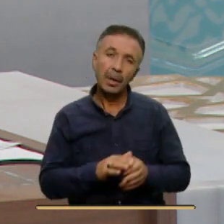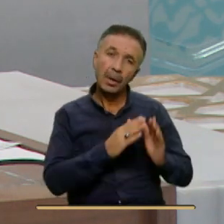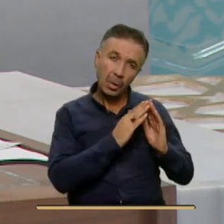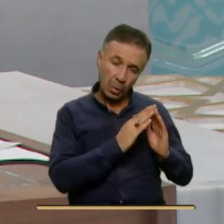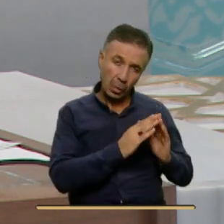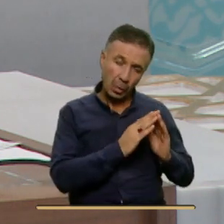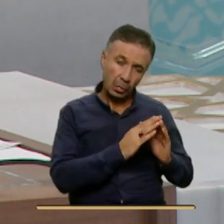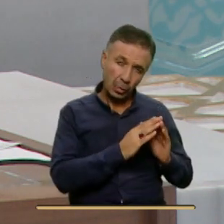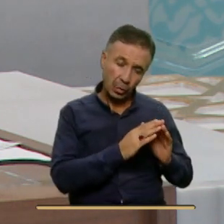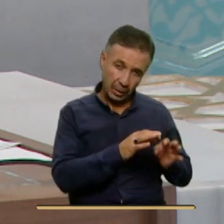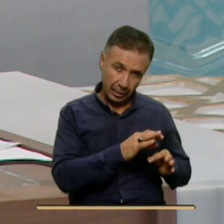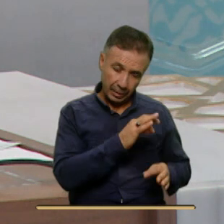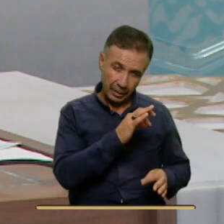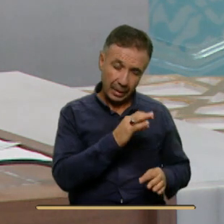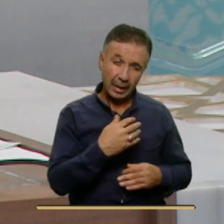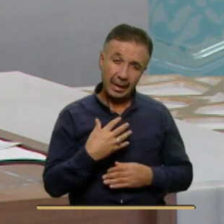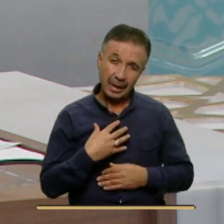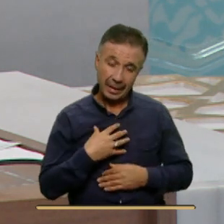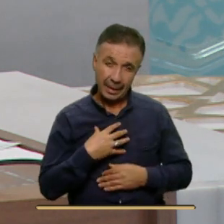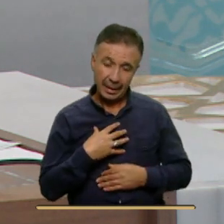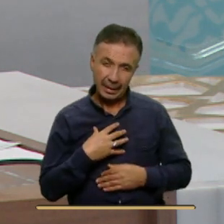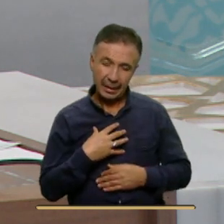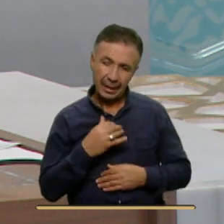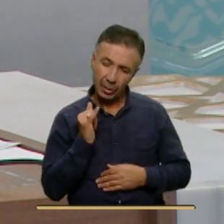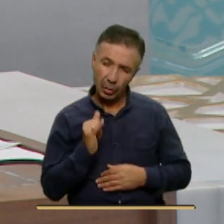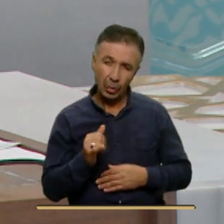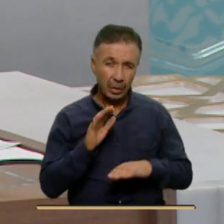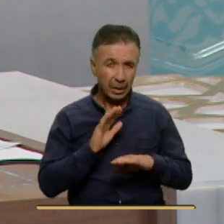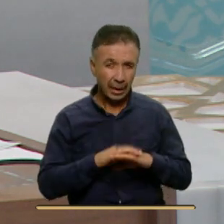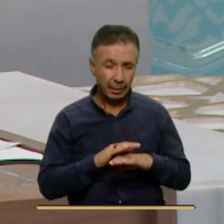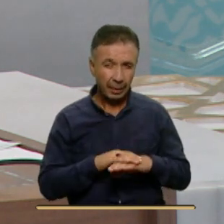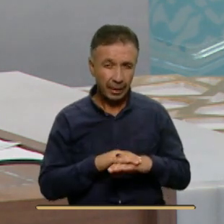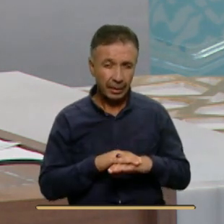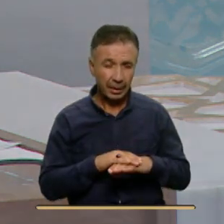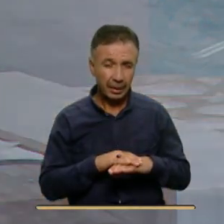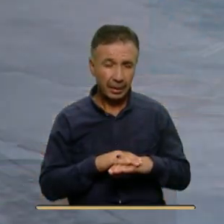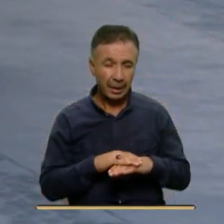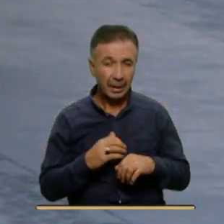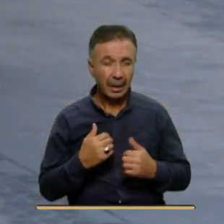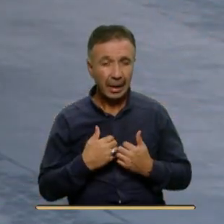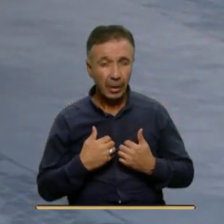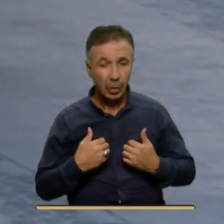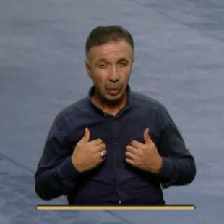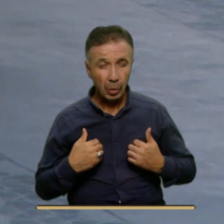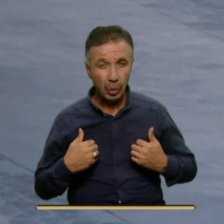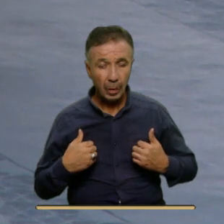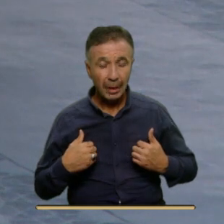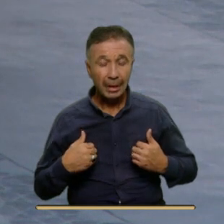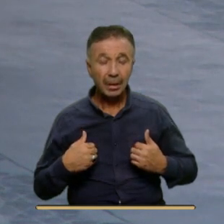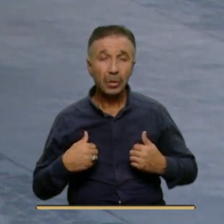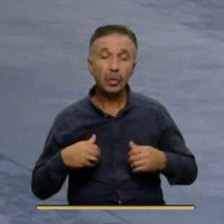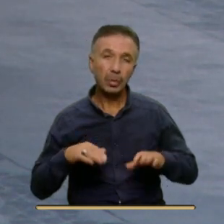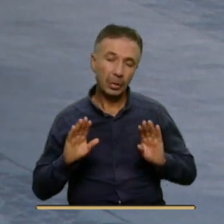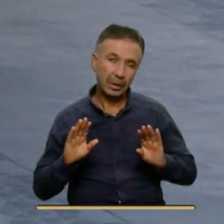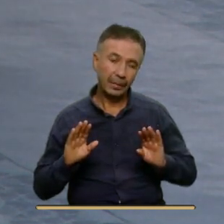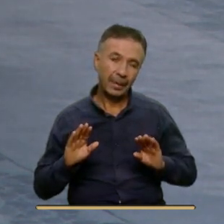Komşusunun kendisinden kötülük yapabileceğinden kişi emin değilse, elinden